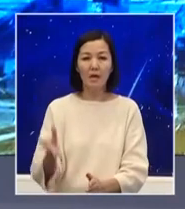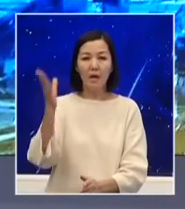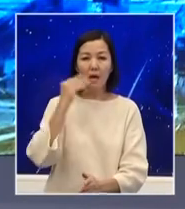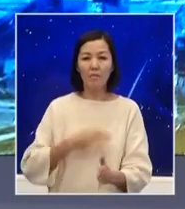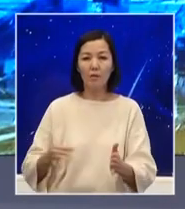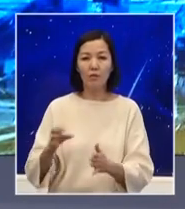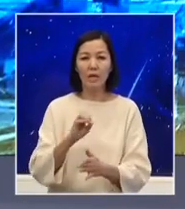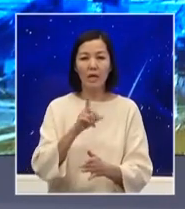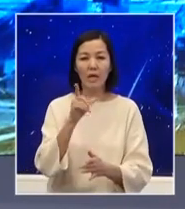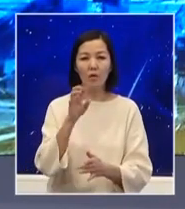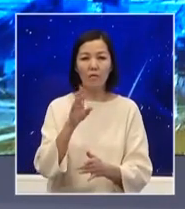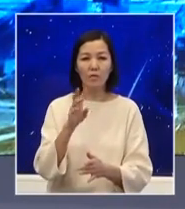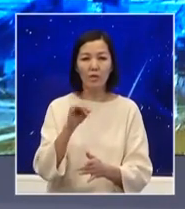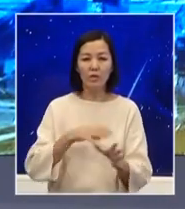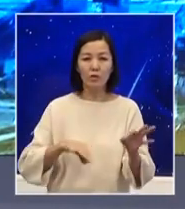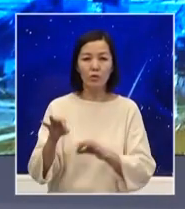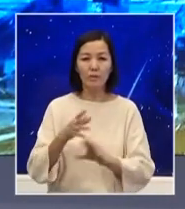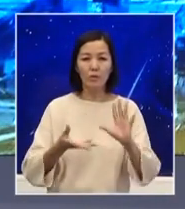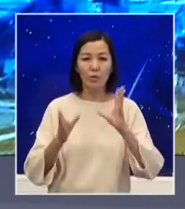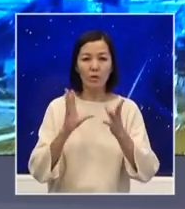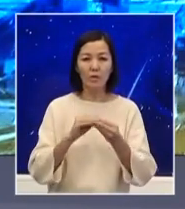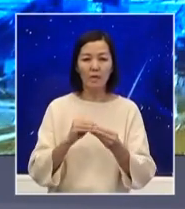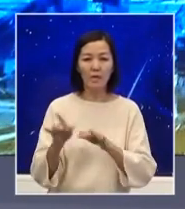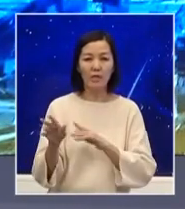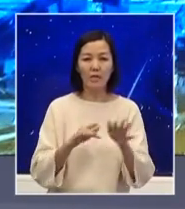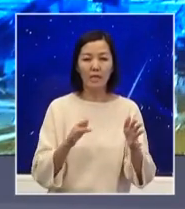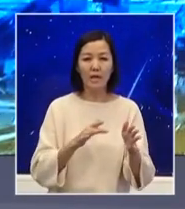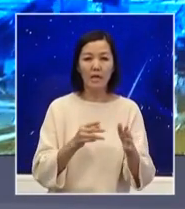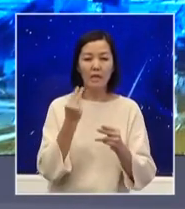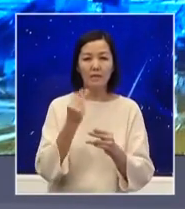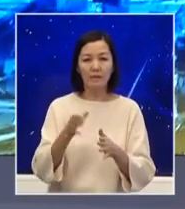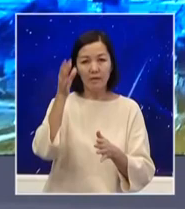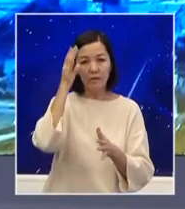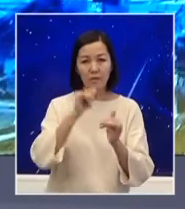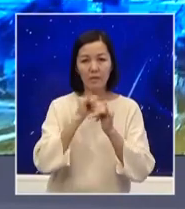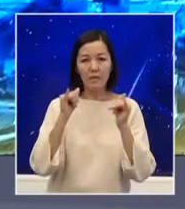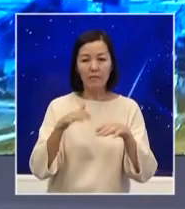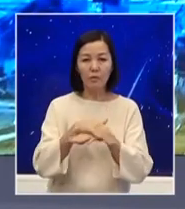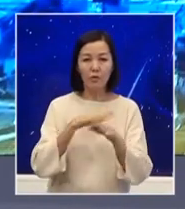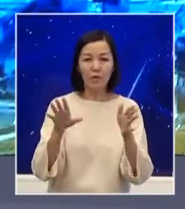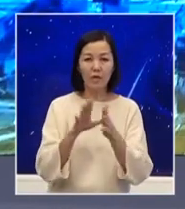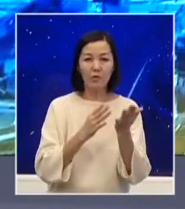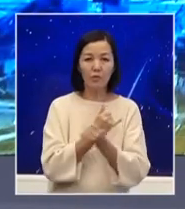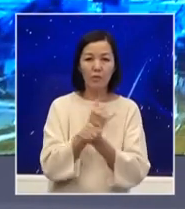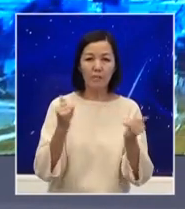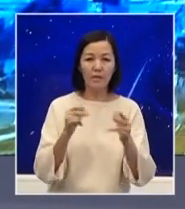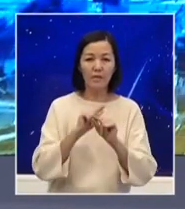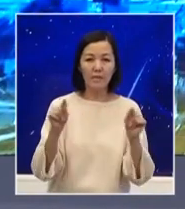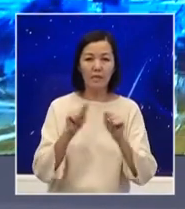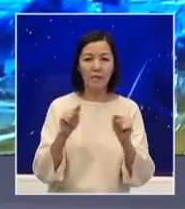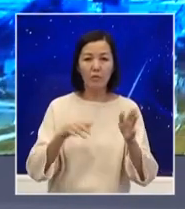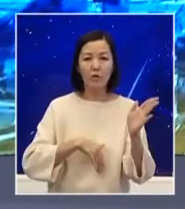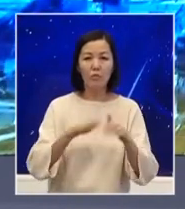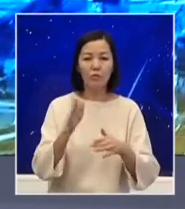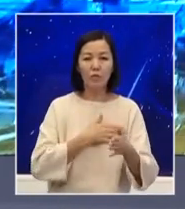Облыста ЕГОВ жаршысы жобасы қорытындыланды. Шарада халықтың цифрлық сауаттылығын арттырып, тұрғындарға электронды үкімет порталын